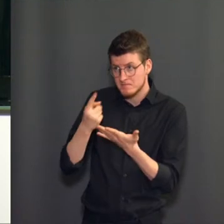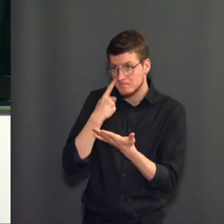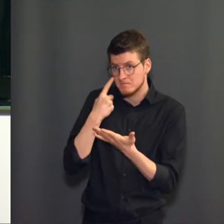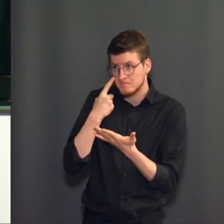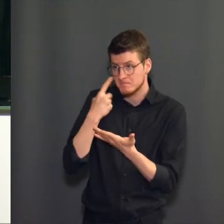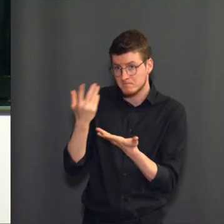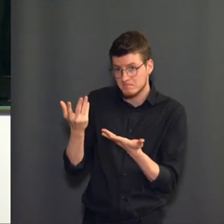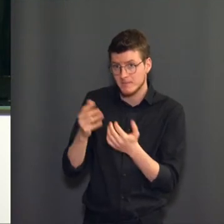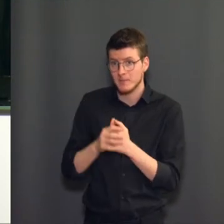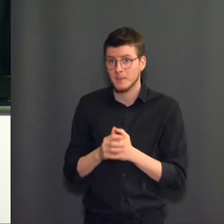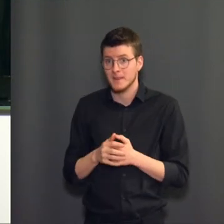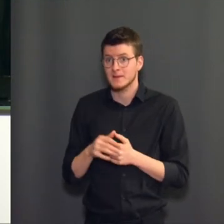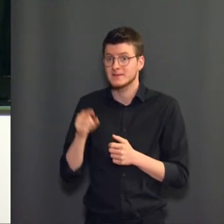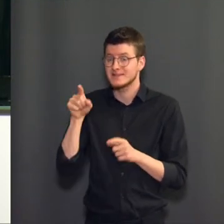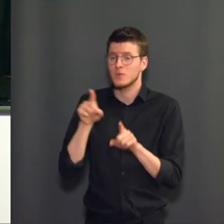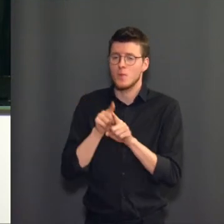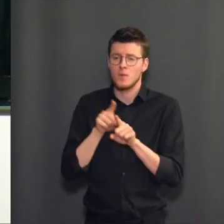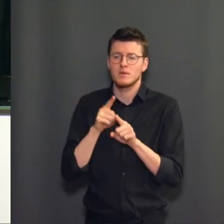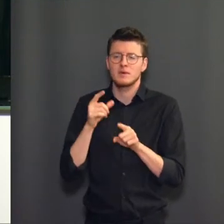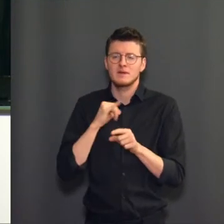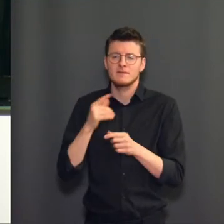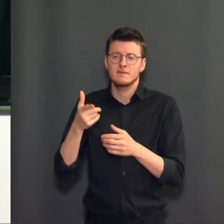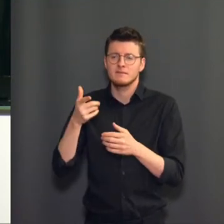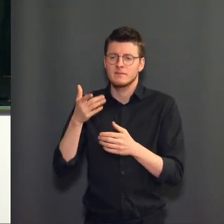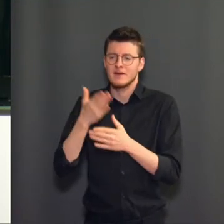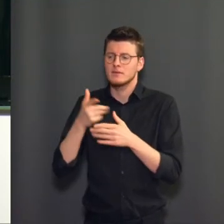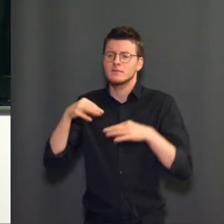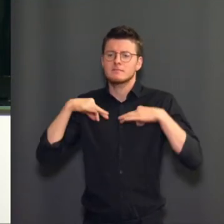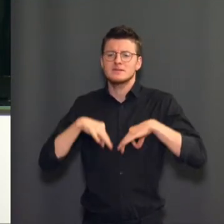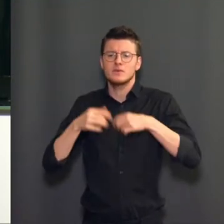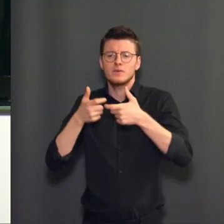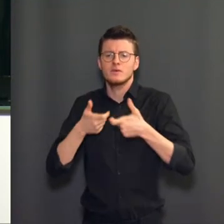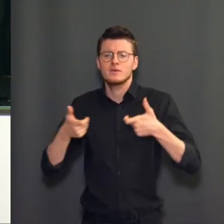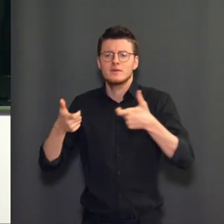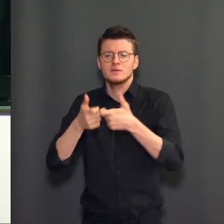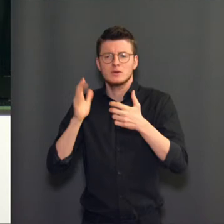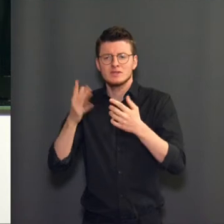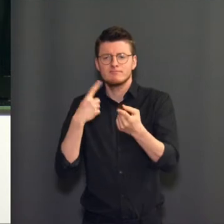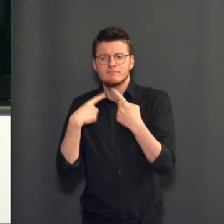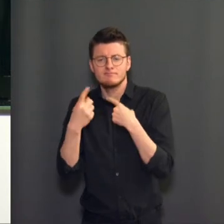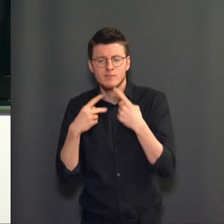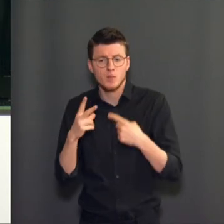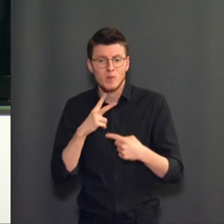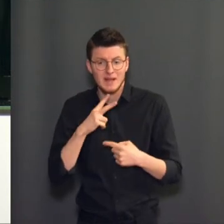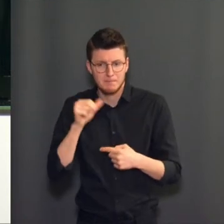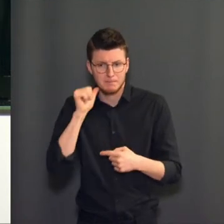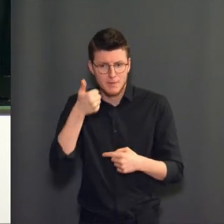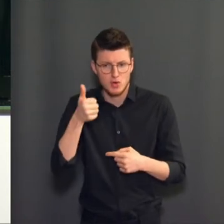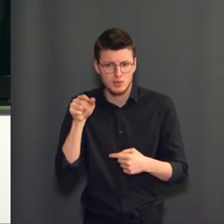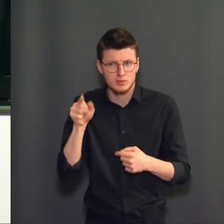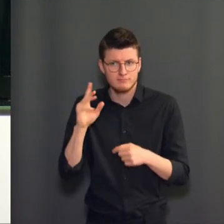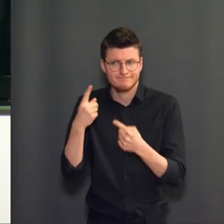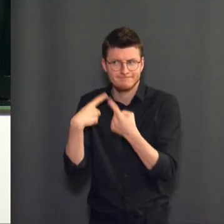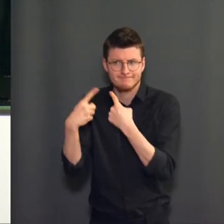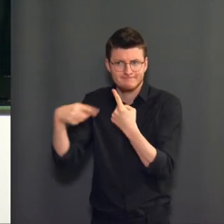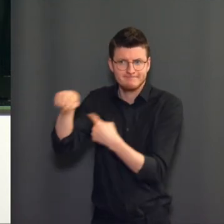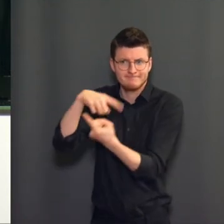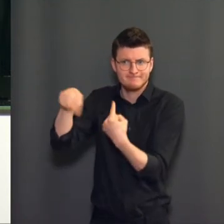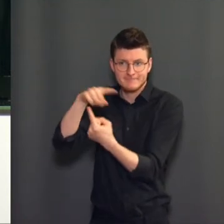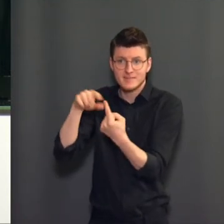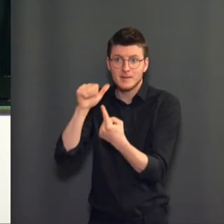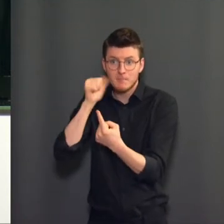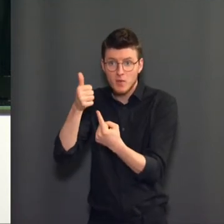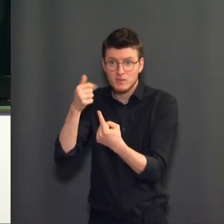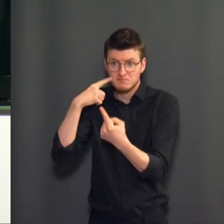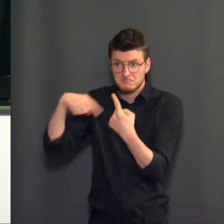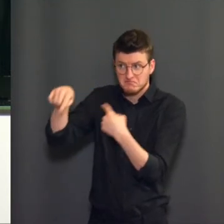deze interministeriële conferentie zal morgen plaatsvinden. En daar zal een standpunt worden ingenomen.